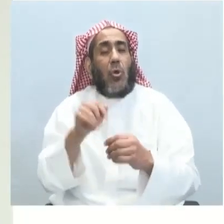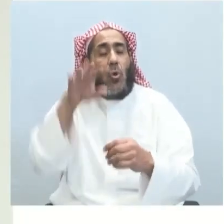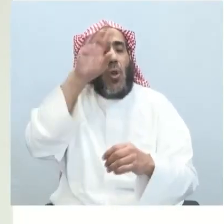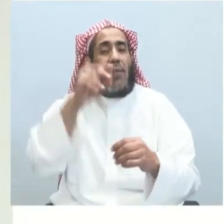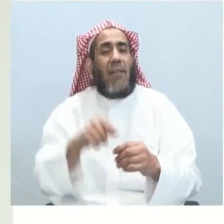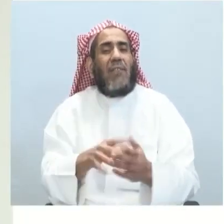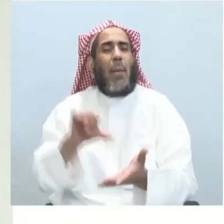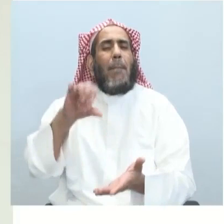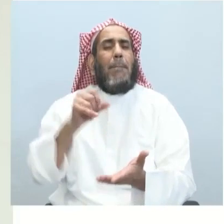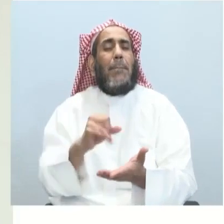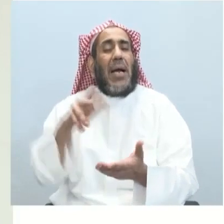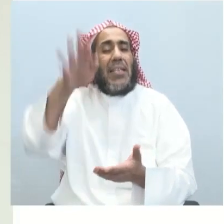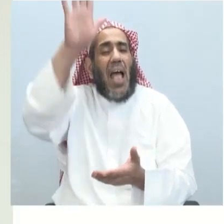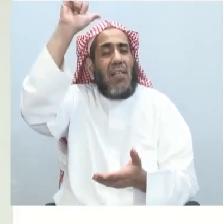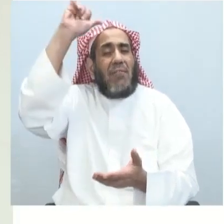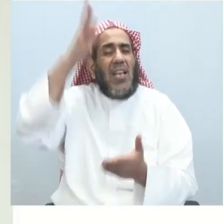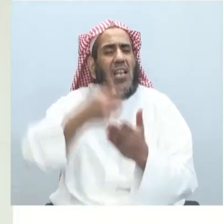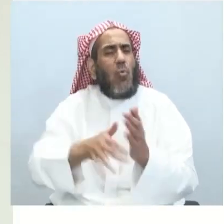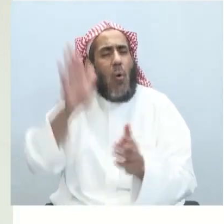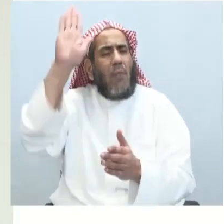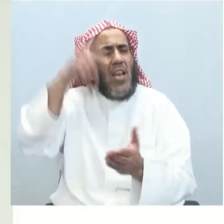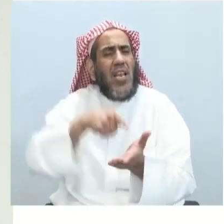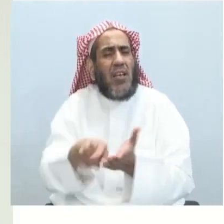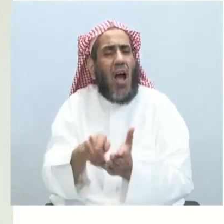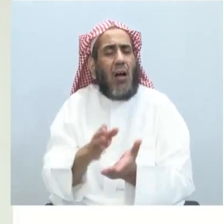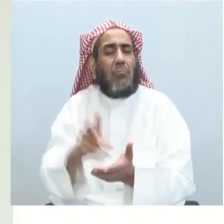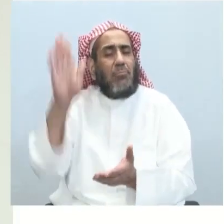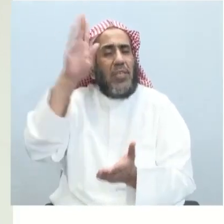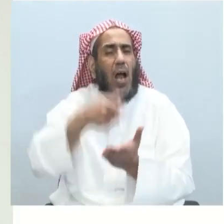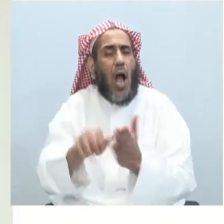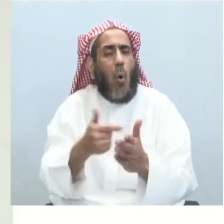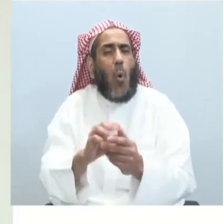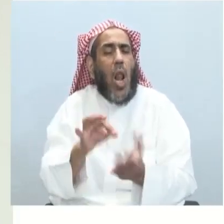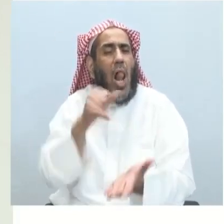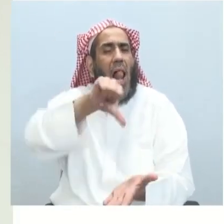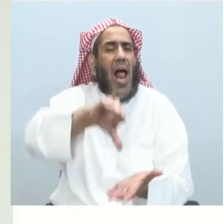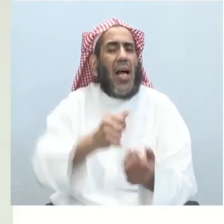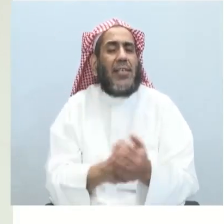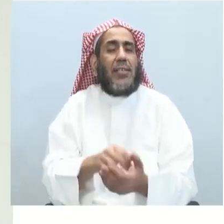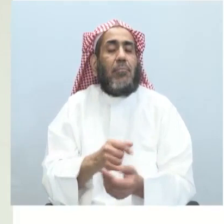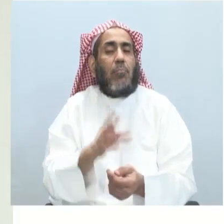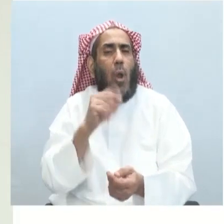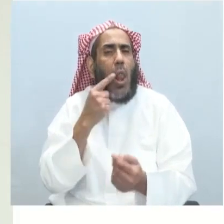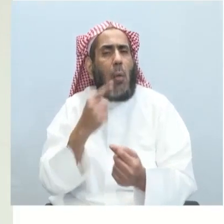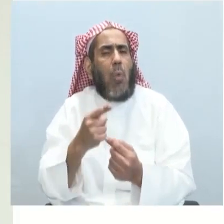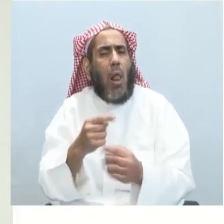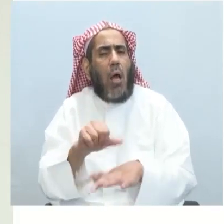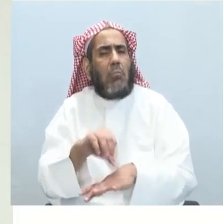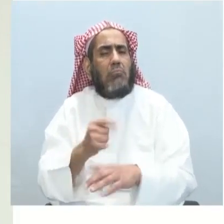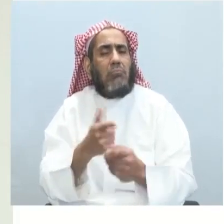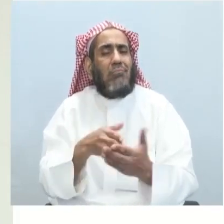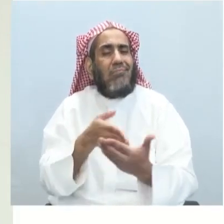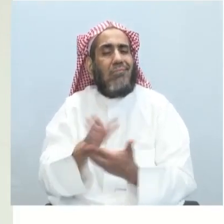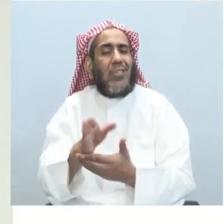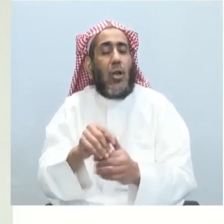في بغداد طبعا هذه بدايه حياته لما خر في بغداد اول امره اول مره ولم يلقى حظوه خر